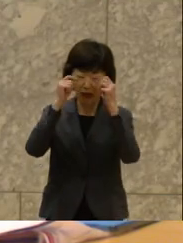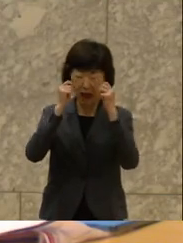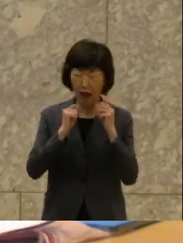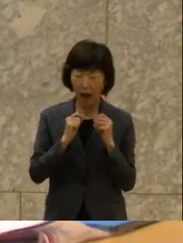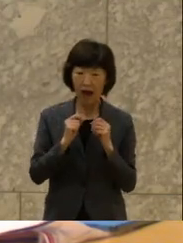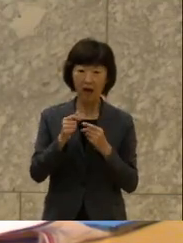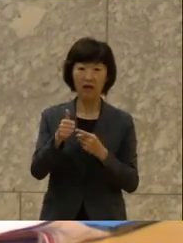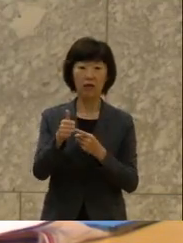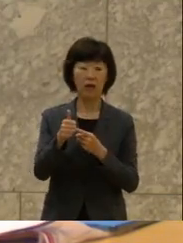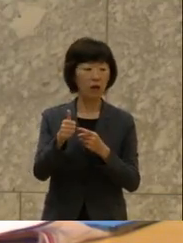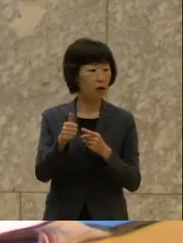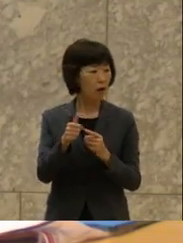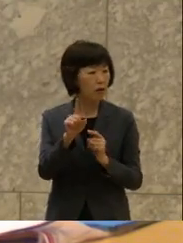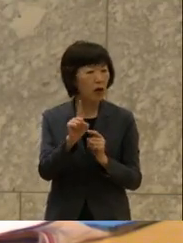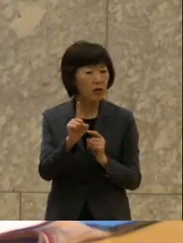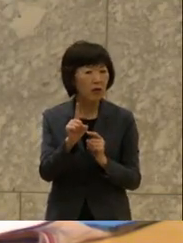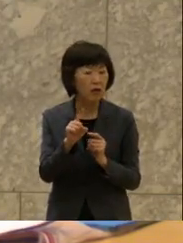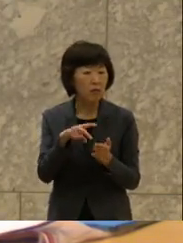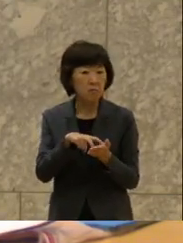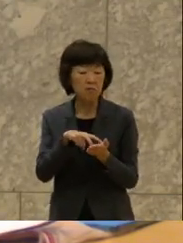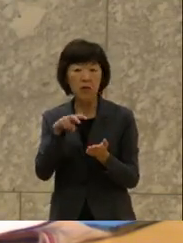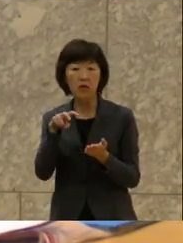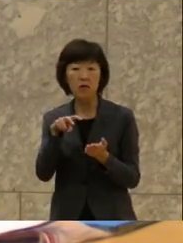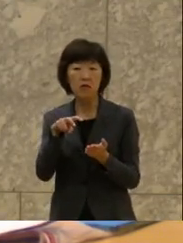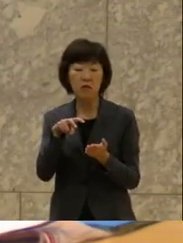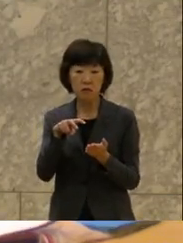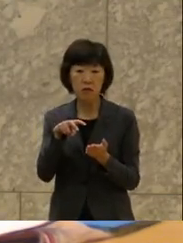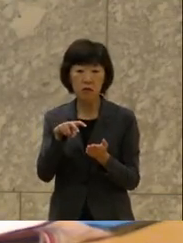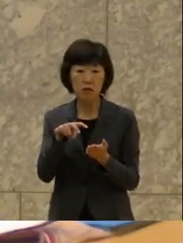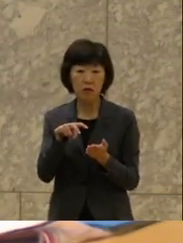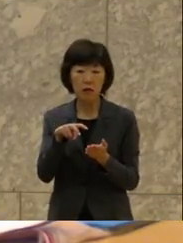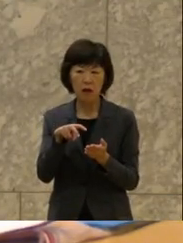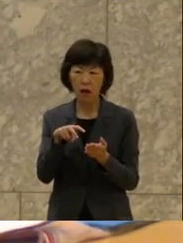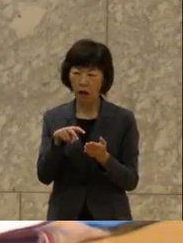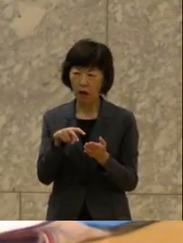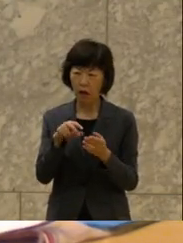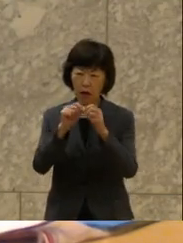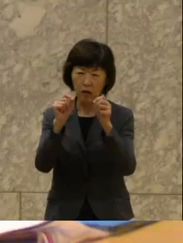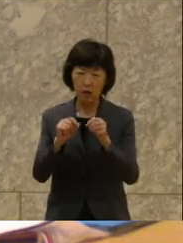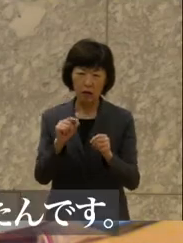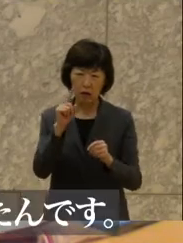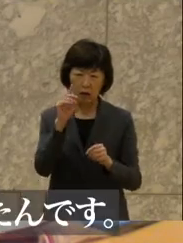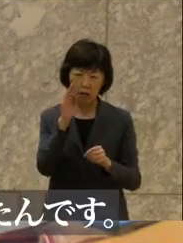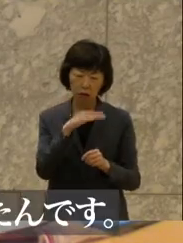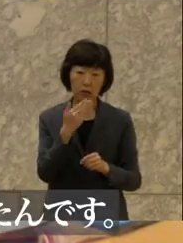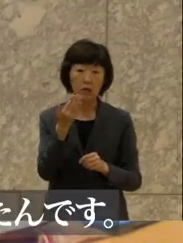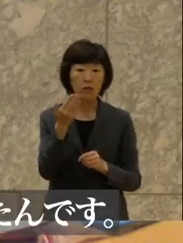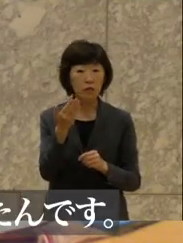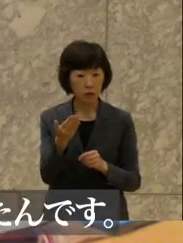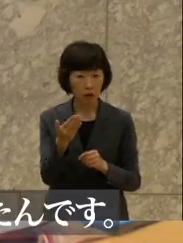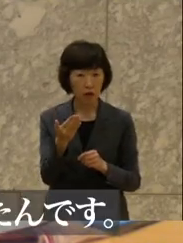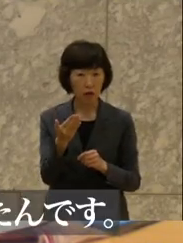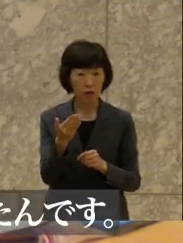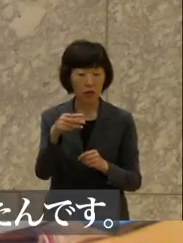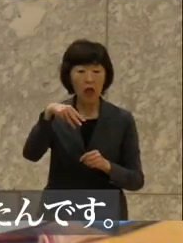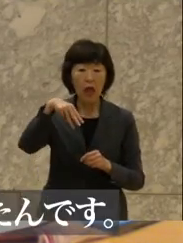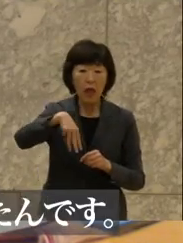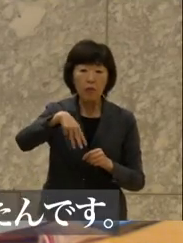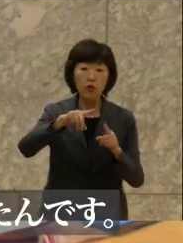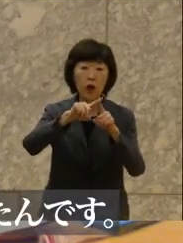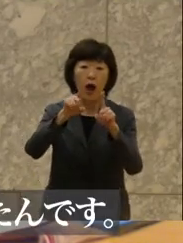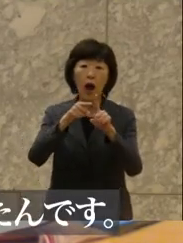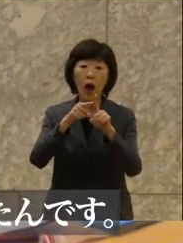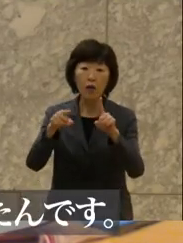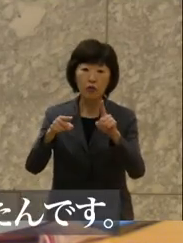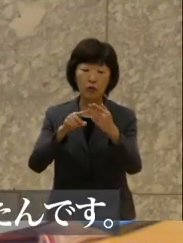何があったんかなってねてっきり最下位だったんでよくなかったんかなと思ったんですじゃあNRっていう表示がありまして